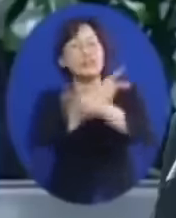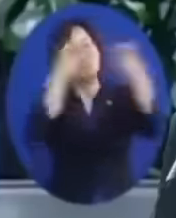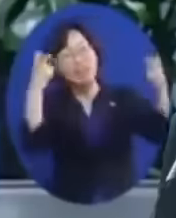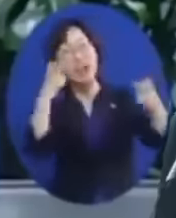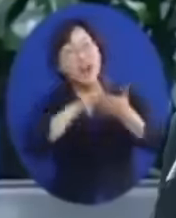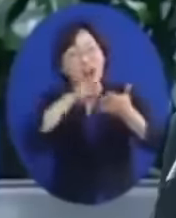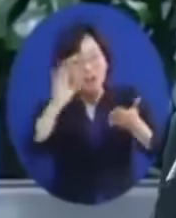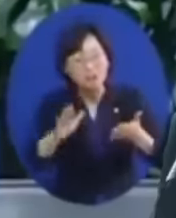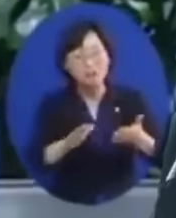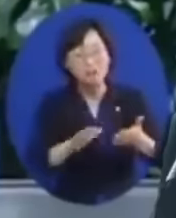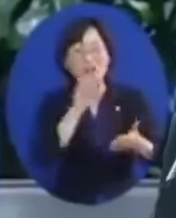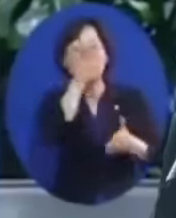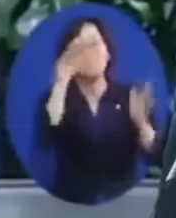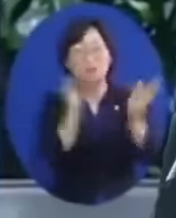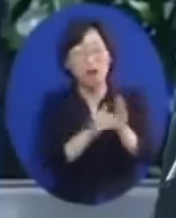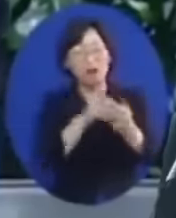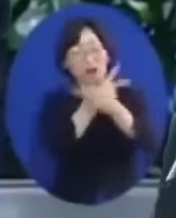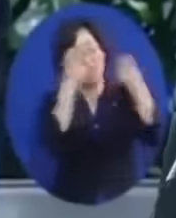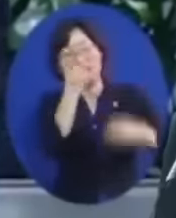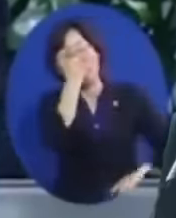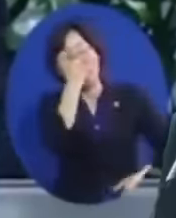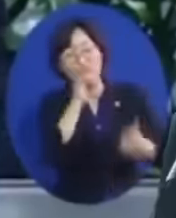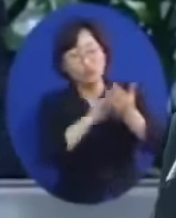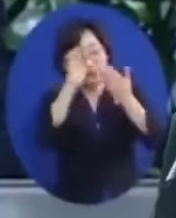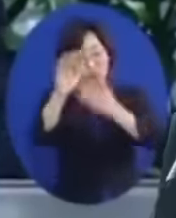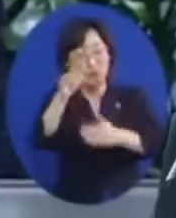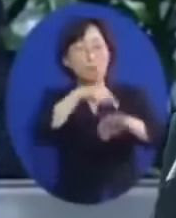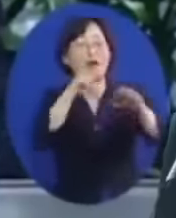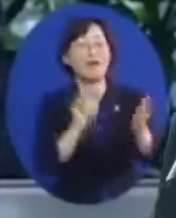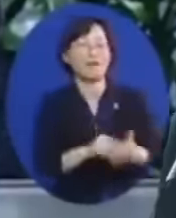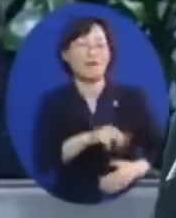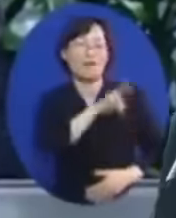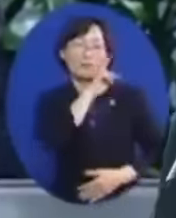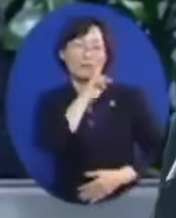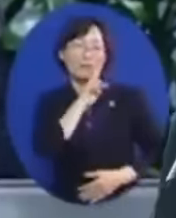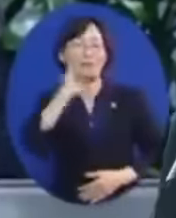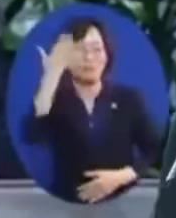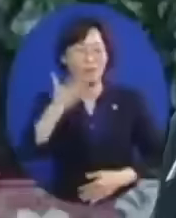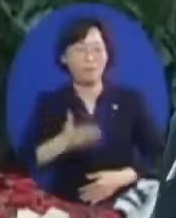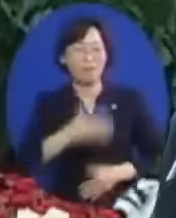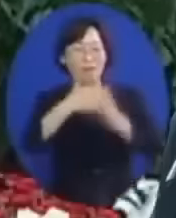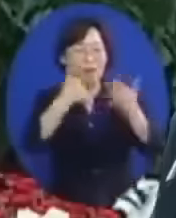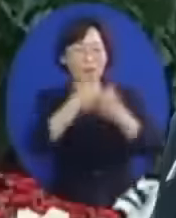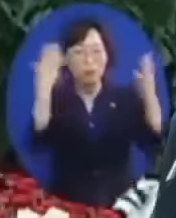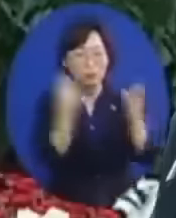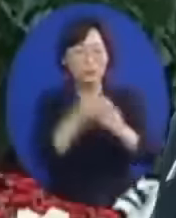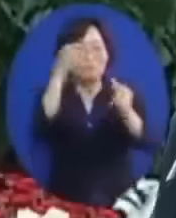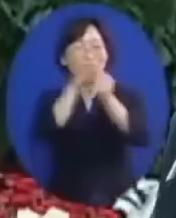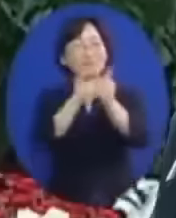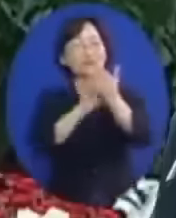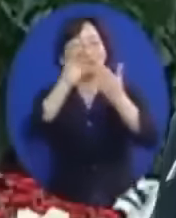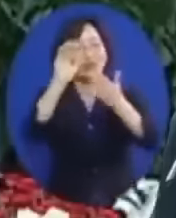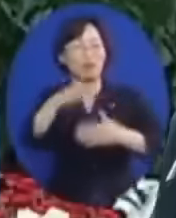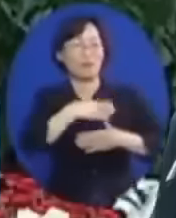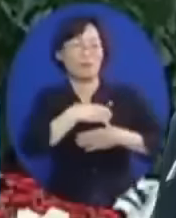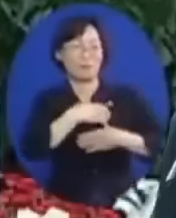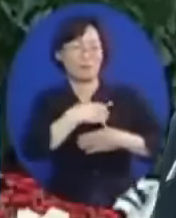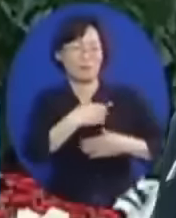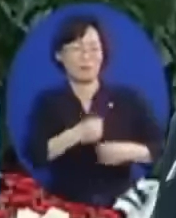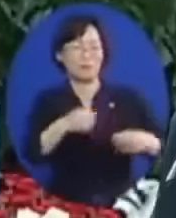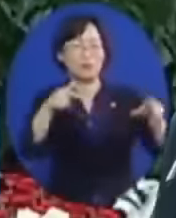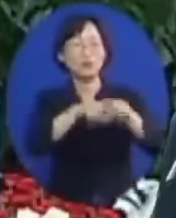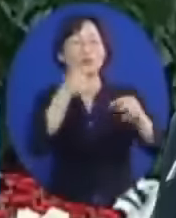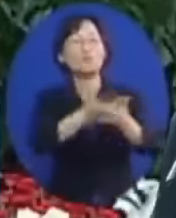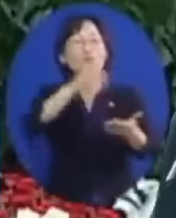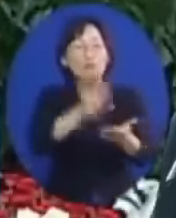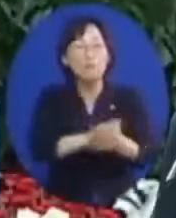자겠습니다. 그리고 자고 난 다음에 신경 안정을 얻고 하나님께 온전히 맡기고 난 다음 평안을 얻어서 종교개혁을